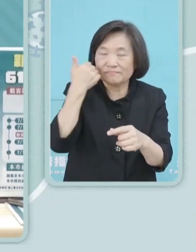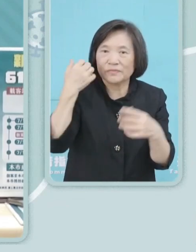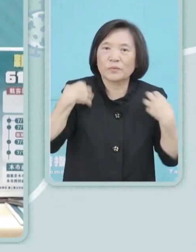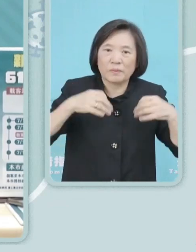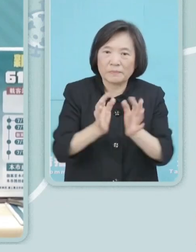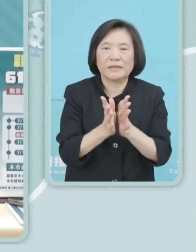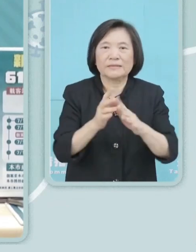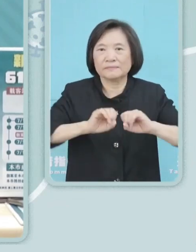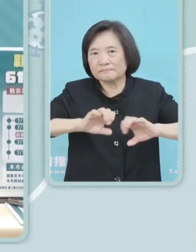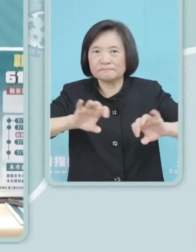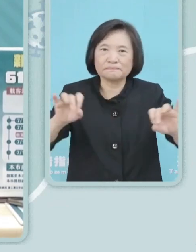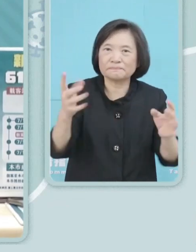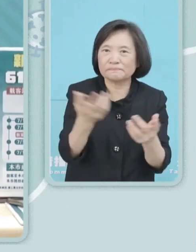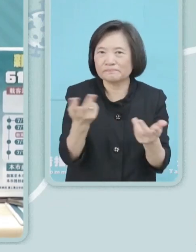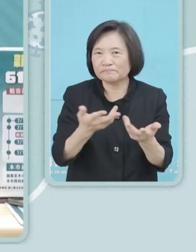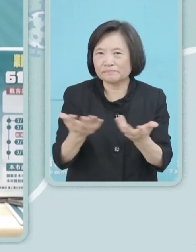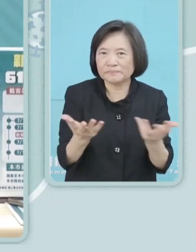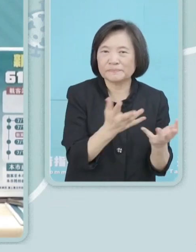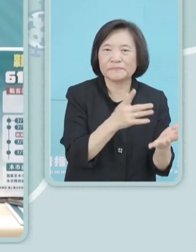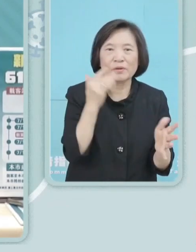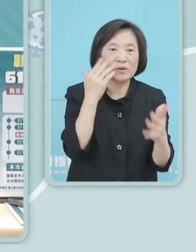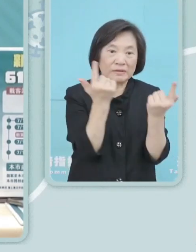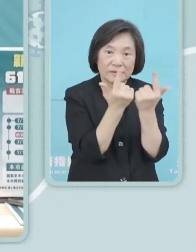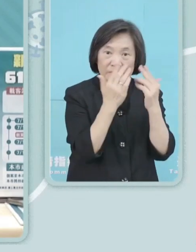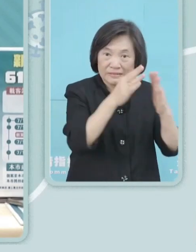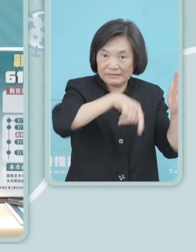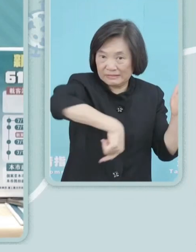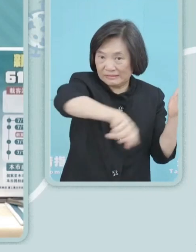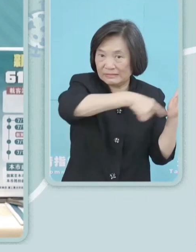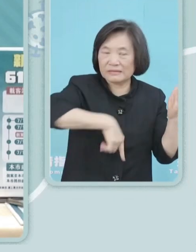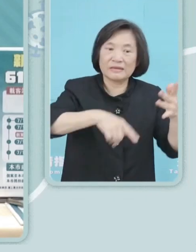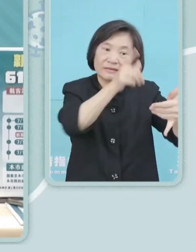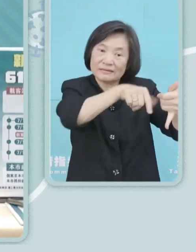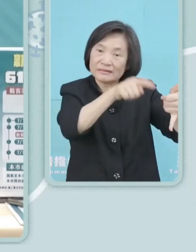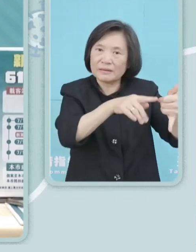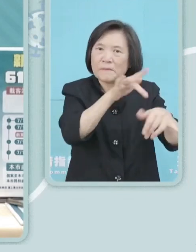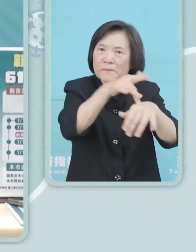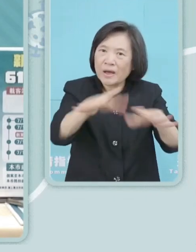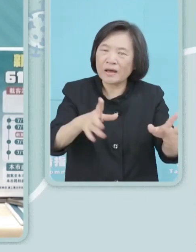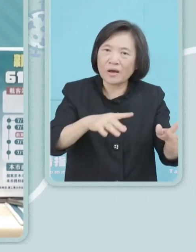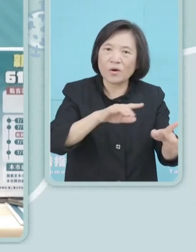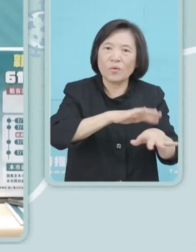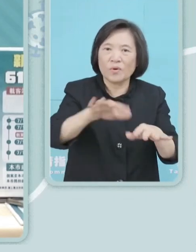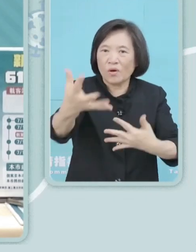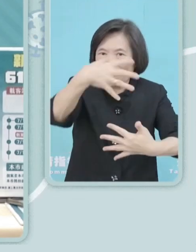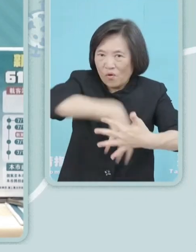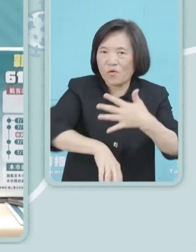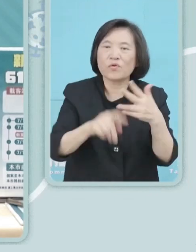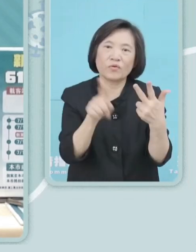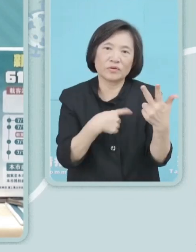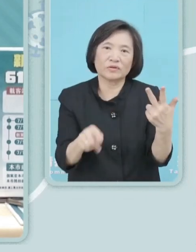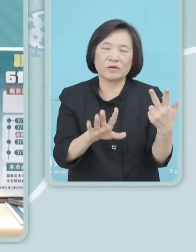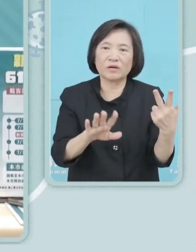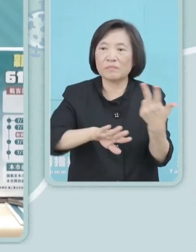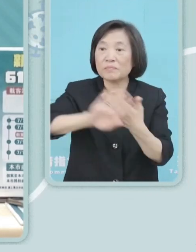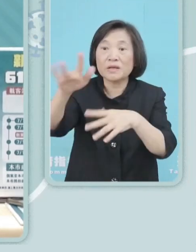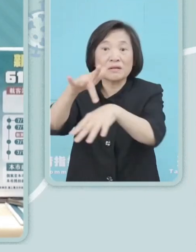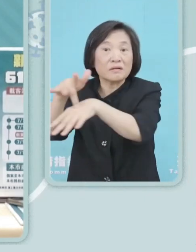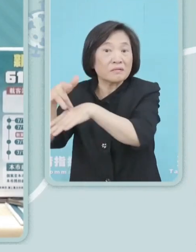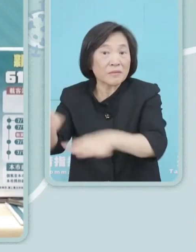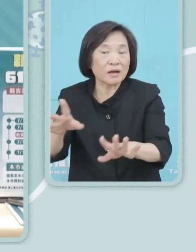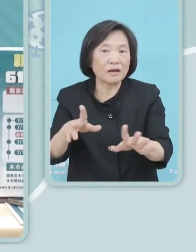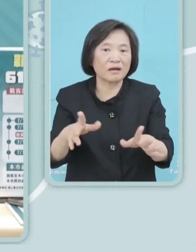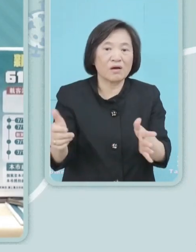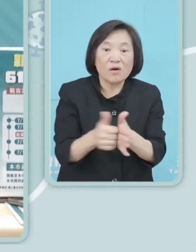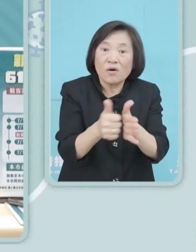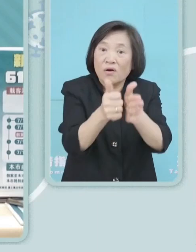处置。那所有的部分，只要在台北市的部分个案的接触者，我们把它框列了7个人，其他的接触者在这个站